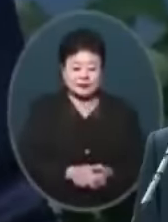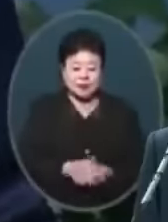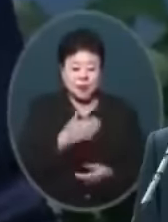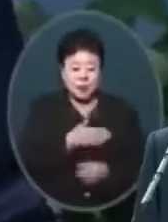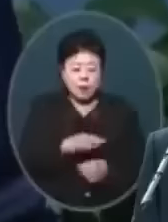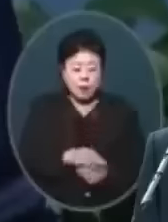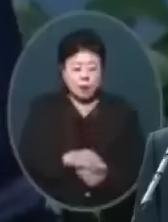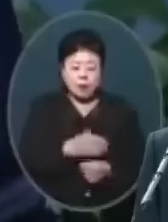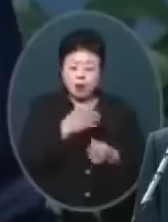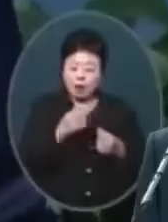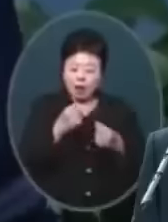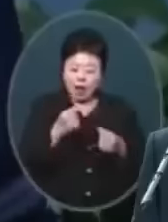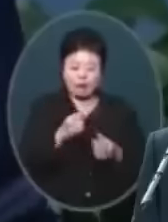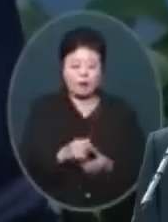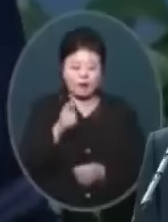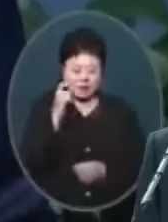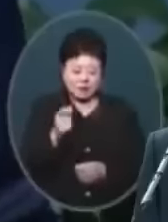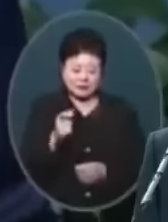육체적으로 건강하고